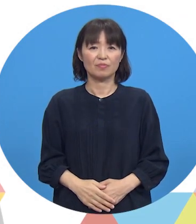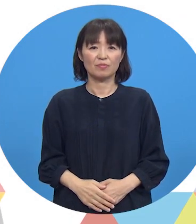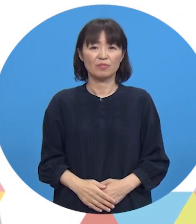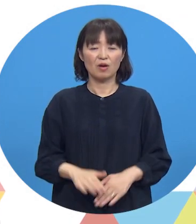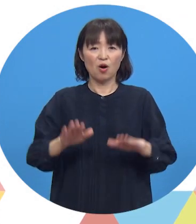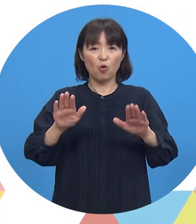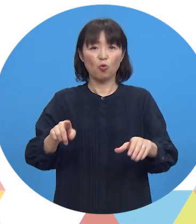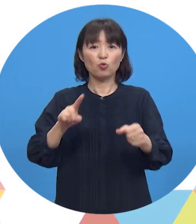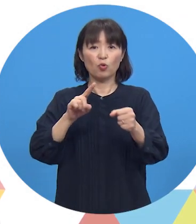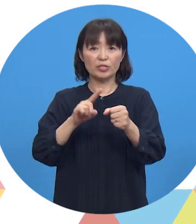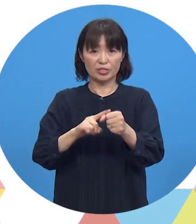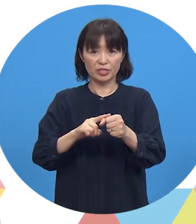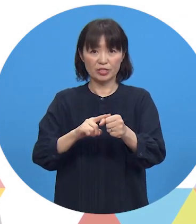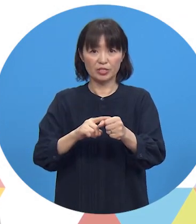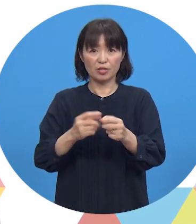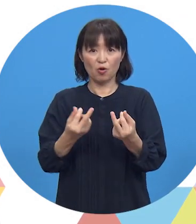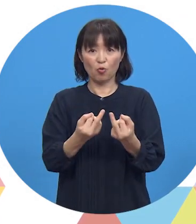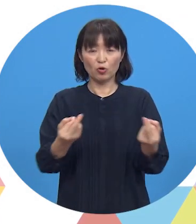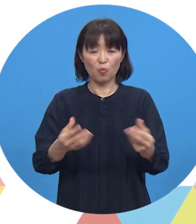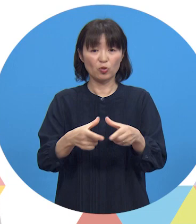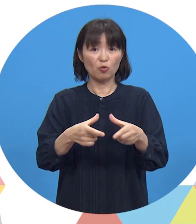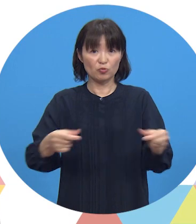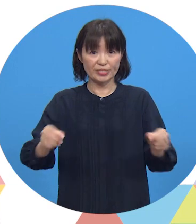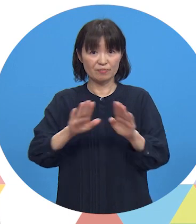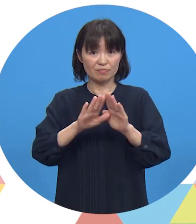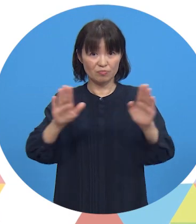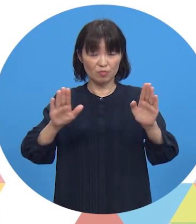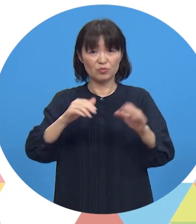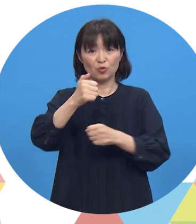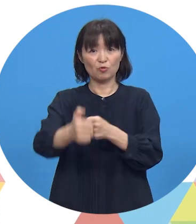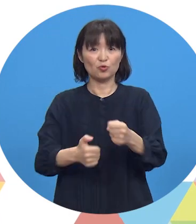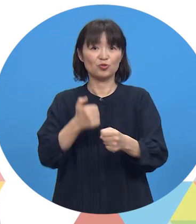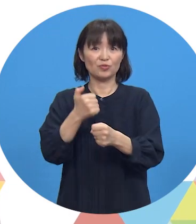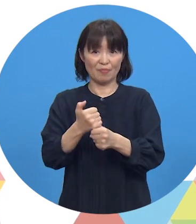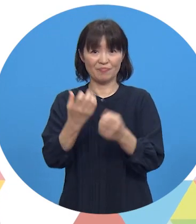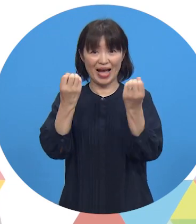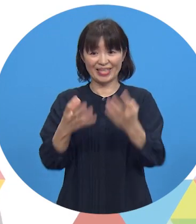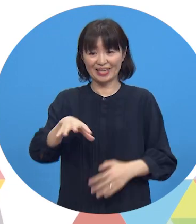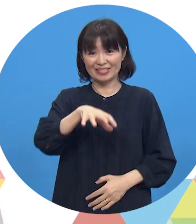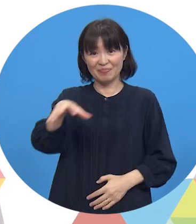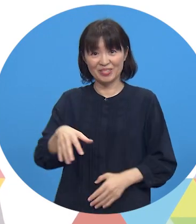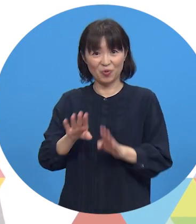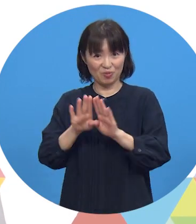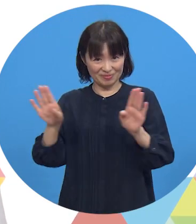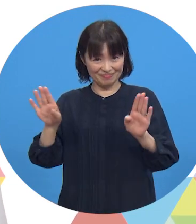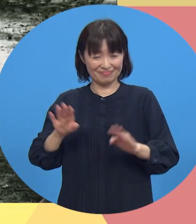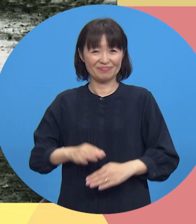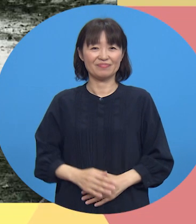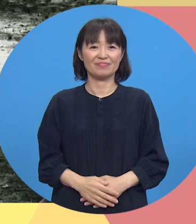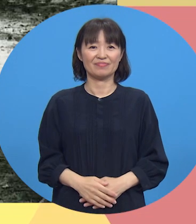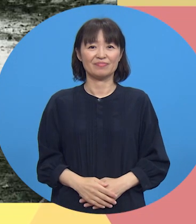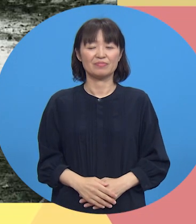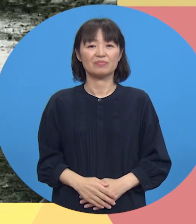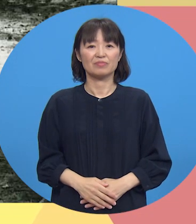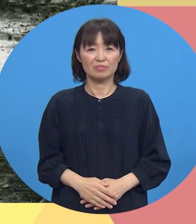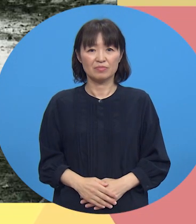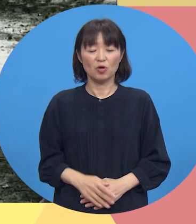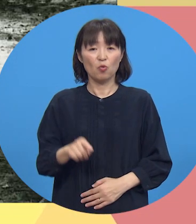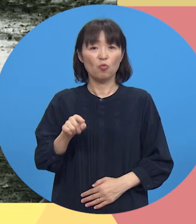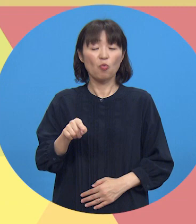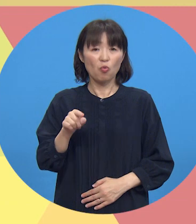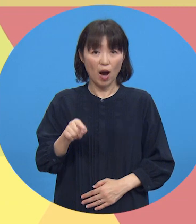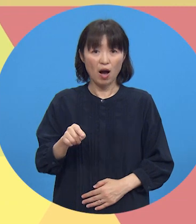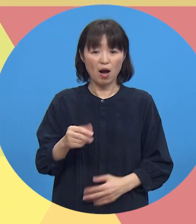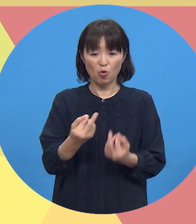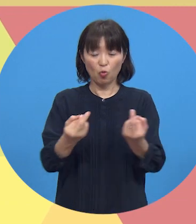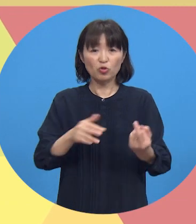今年50周年を迎えた子どもの国に新しいエリアがオープンしました。子どもの国は